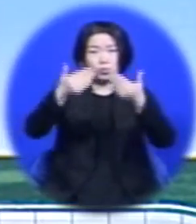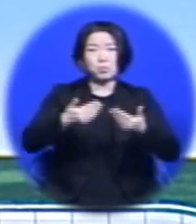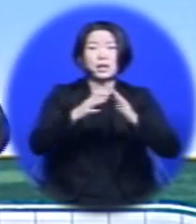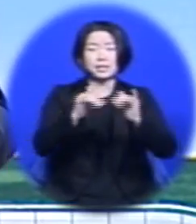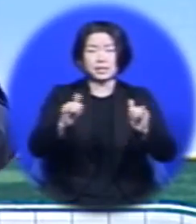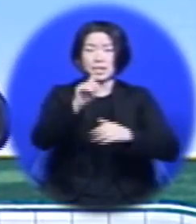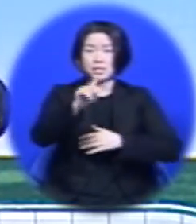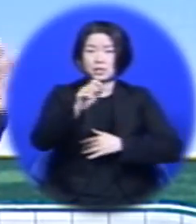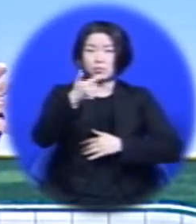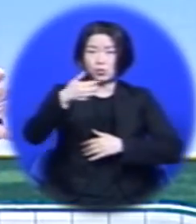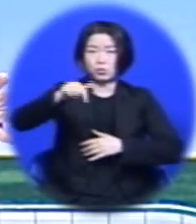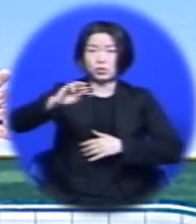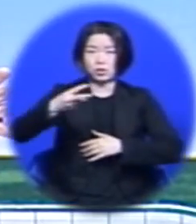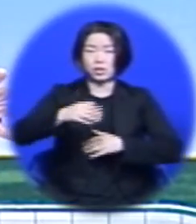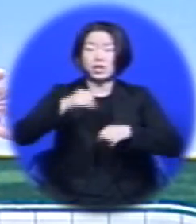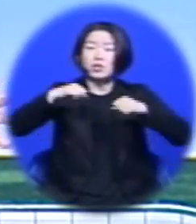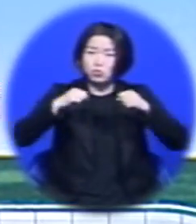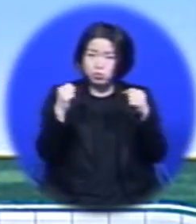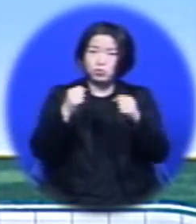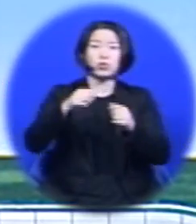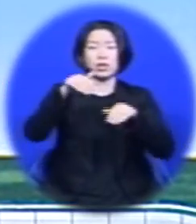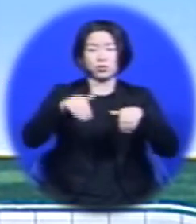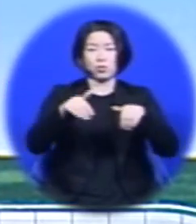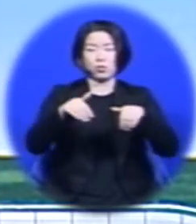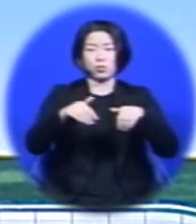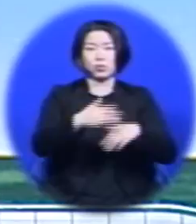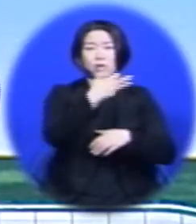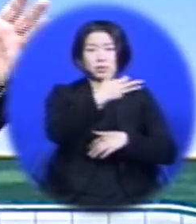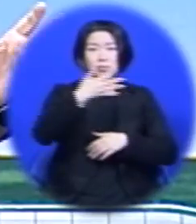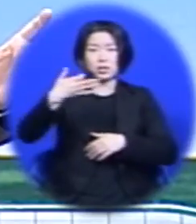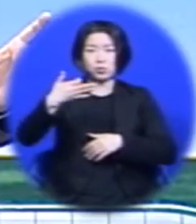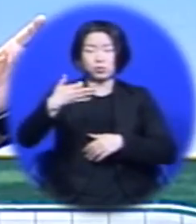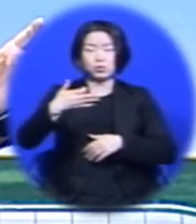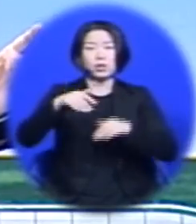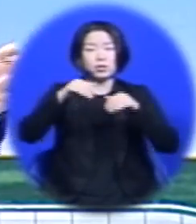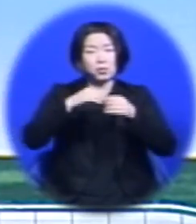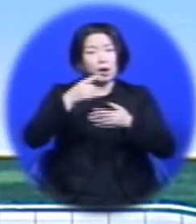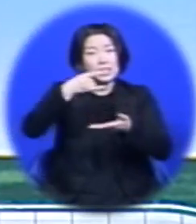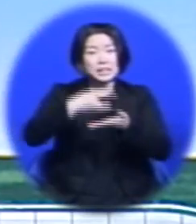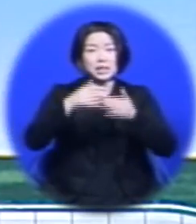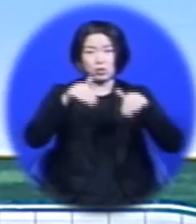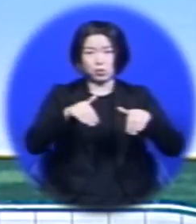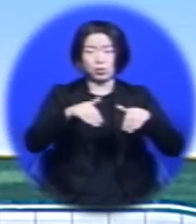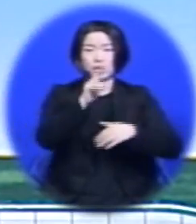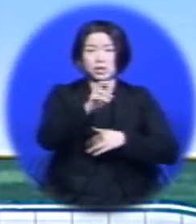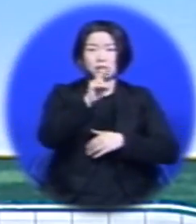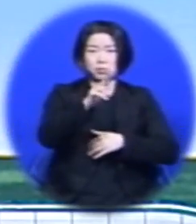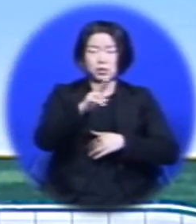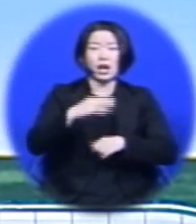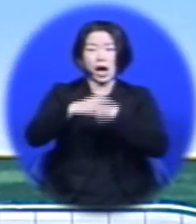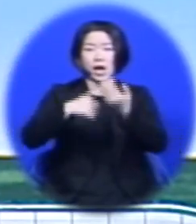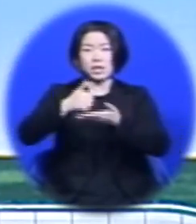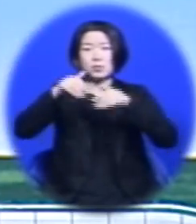16 절에서는 순종의 종이라고 18절 19절에 선의 의회 종이라고 2심 이 절에서는 하나님의